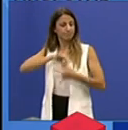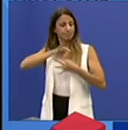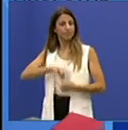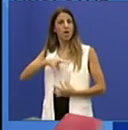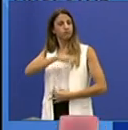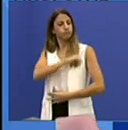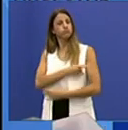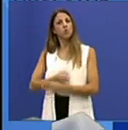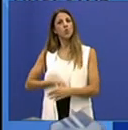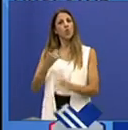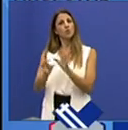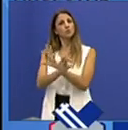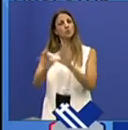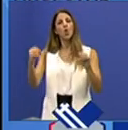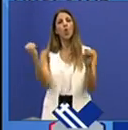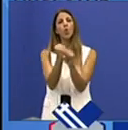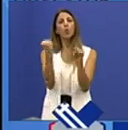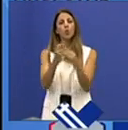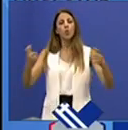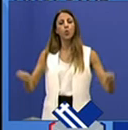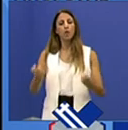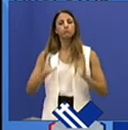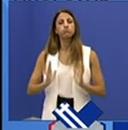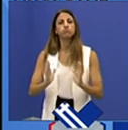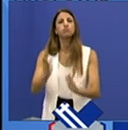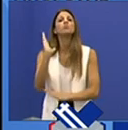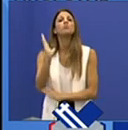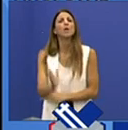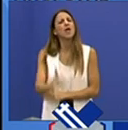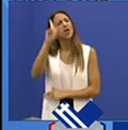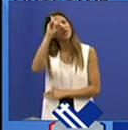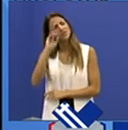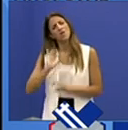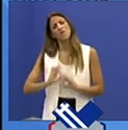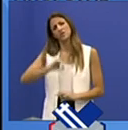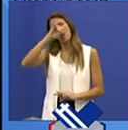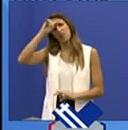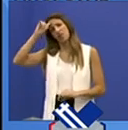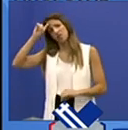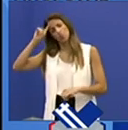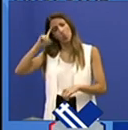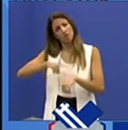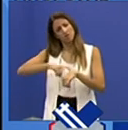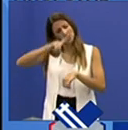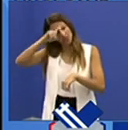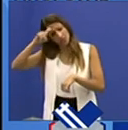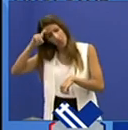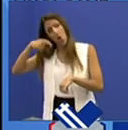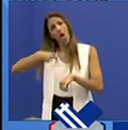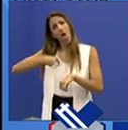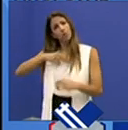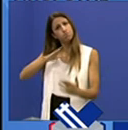πέρας αυτή τη σπουδαία αποστολή που μου αναθέσατε. Ξέρω τις δυσκολίες που περιμένουν εμένα και τους συνεργάτες